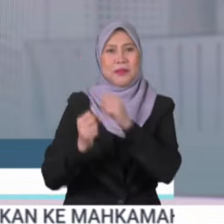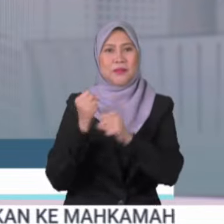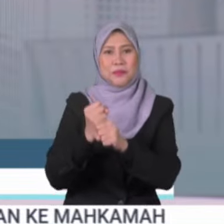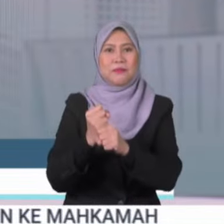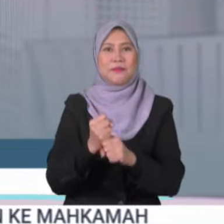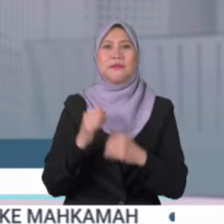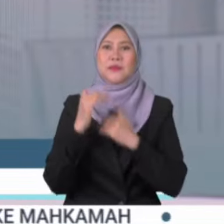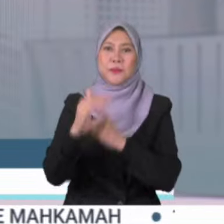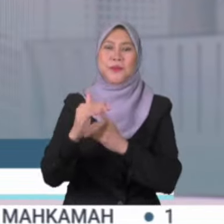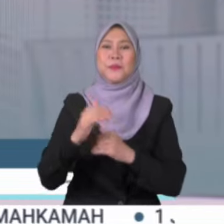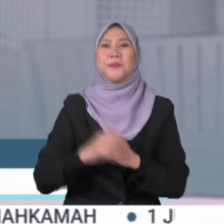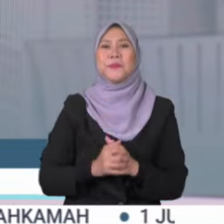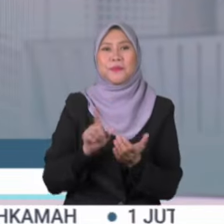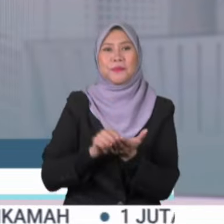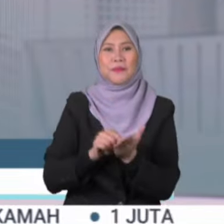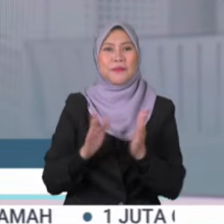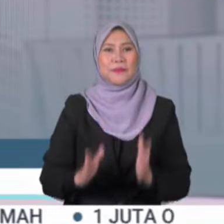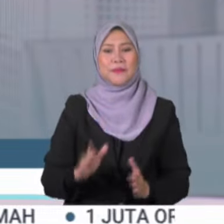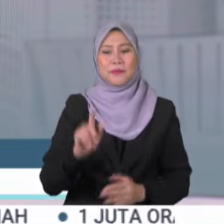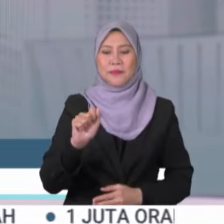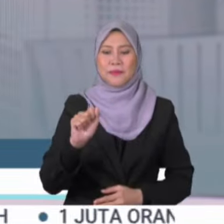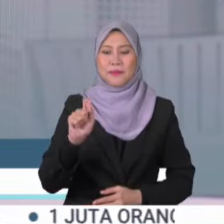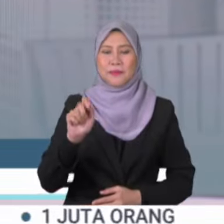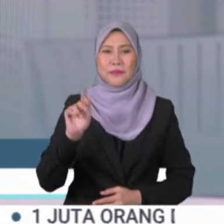Ikuti laporan wartawan Atika Makta.